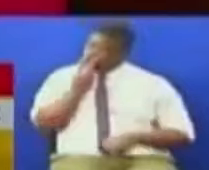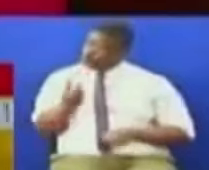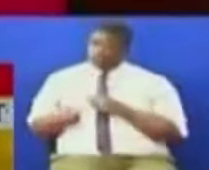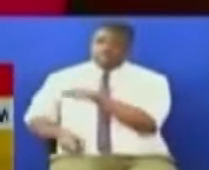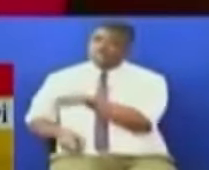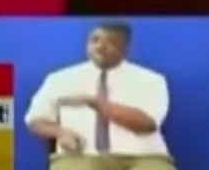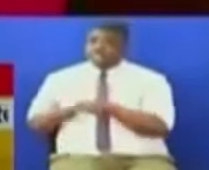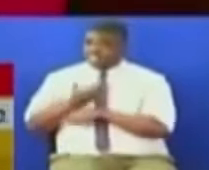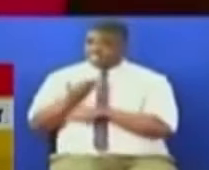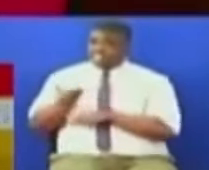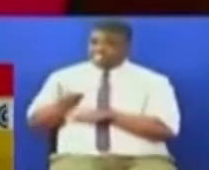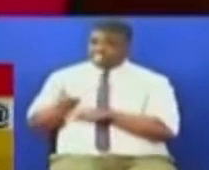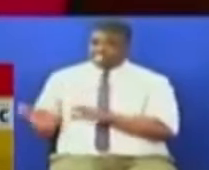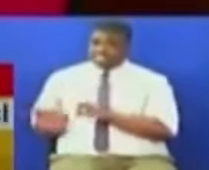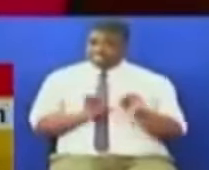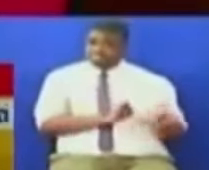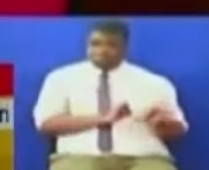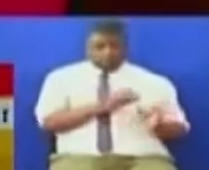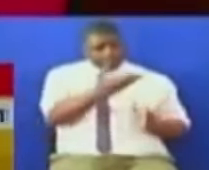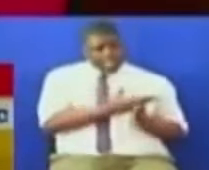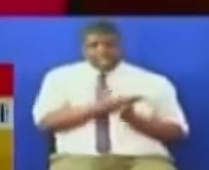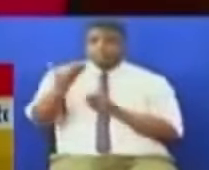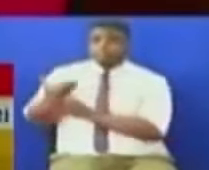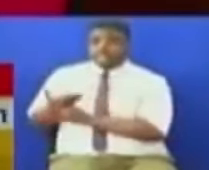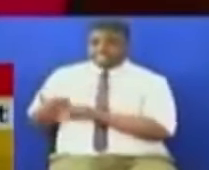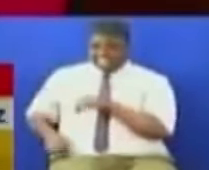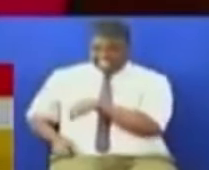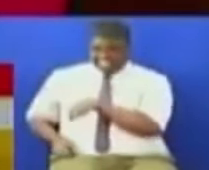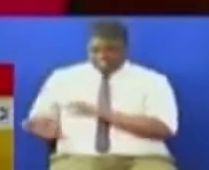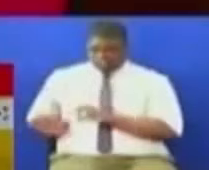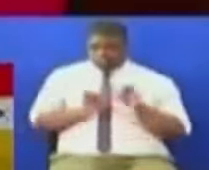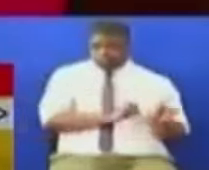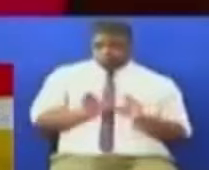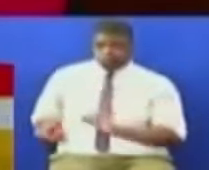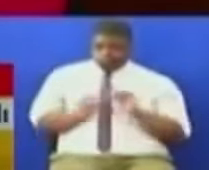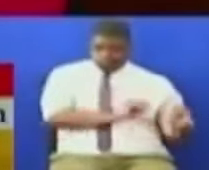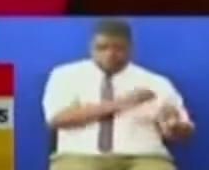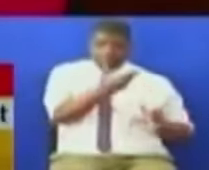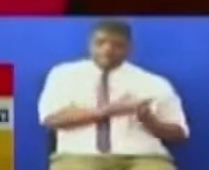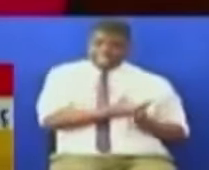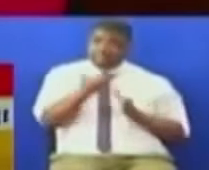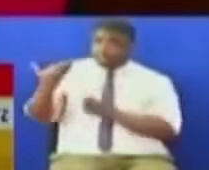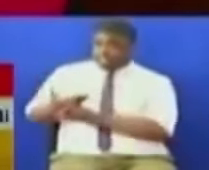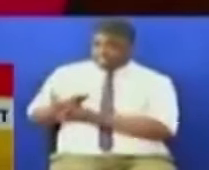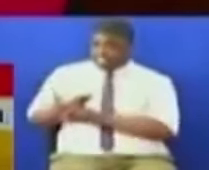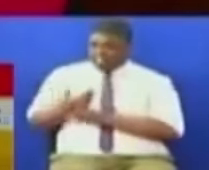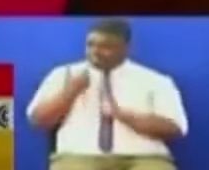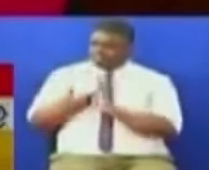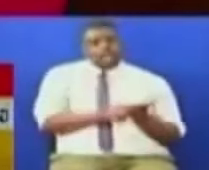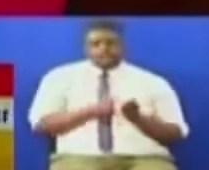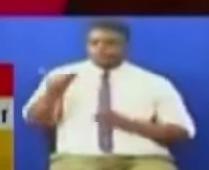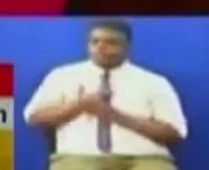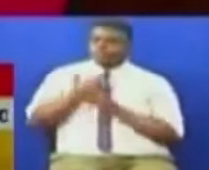hizi nyingine ni transaction za bank to bank, ambao unataraji kwamba kama tuna taasisi ambazo ziko sensitive zilipaswa kujiuliza ni kwa nini